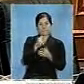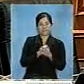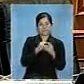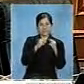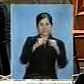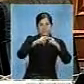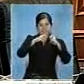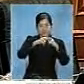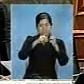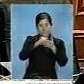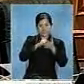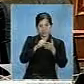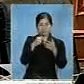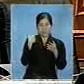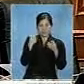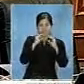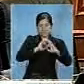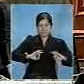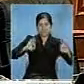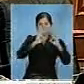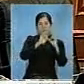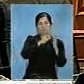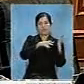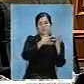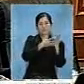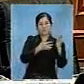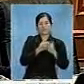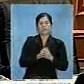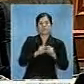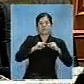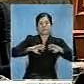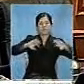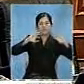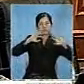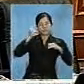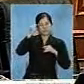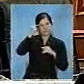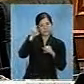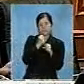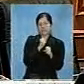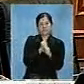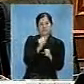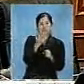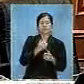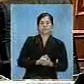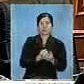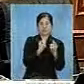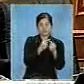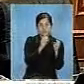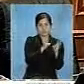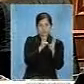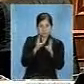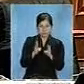เนี่ยเป็นยุทธศาสตร์สำคัญของประเทศเพราะฉะนั้นรัฐบาลเนี่ยไม่มีความประสงค์อย่างนั้นแน่นอนแต่ในแนวทางในเรื่องของ